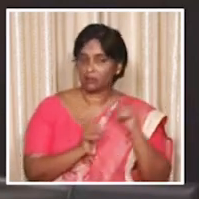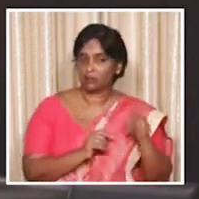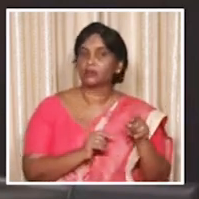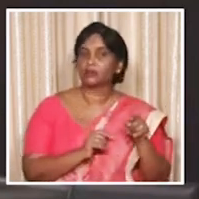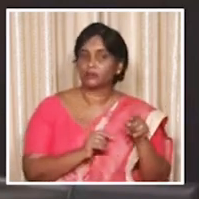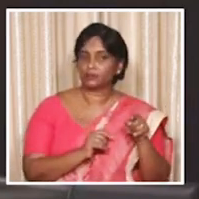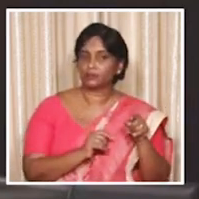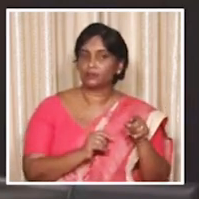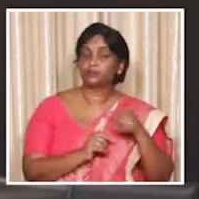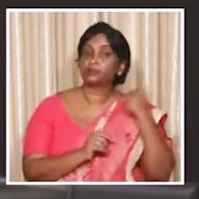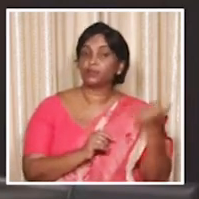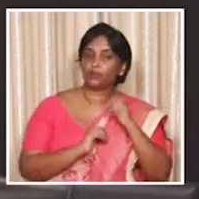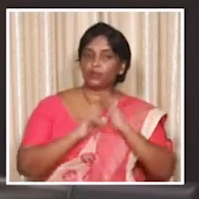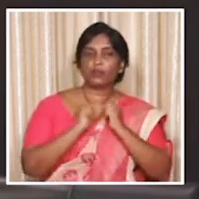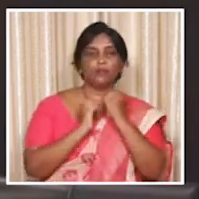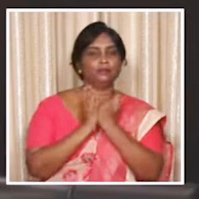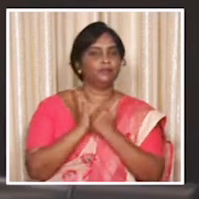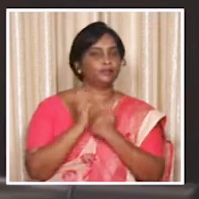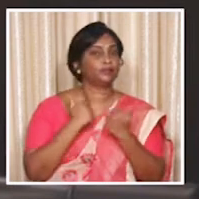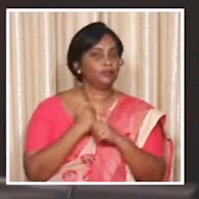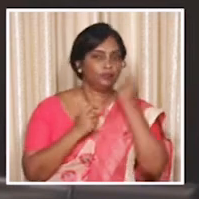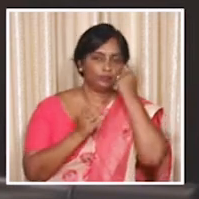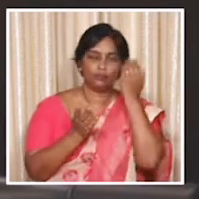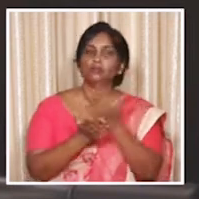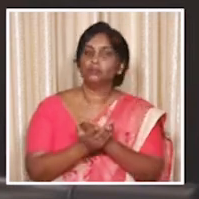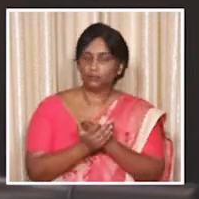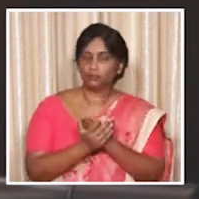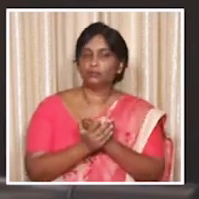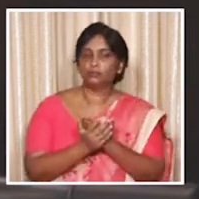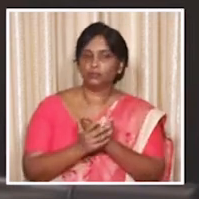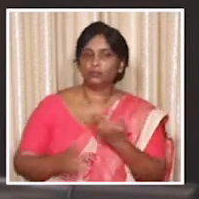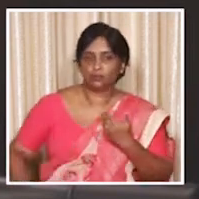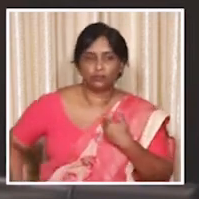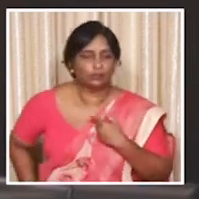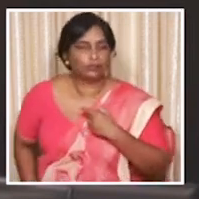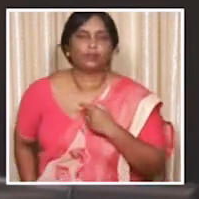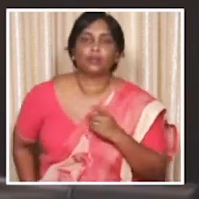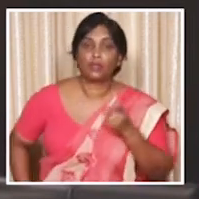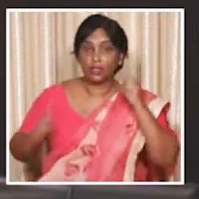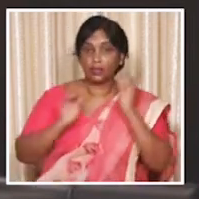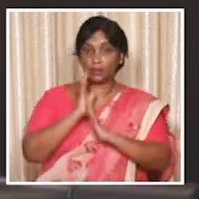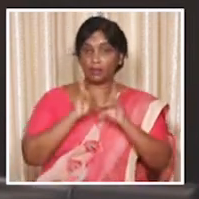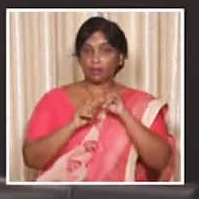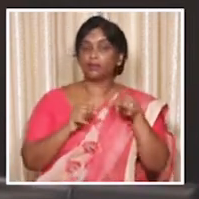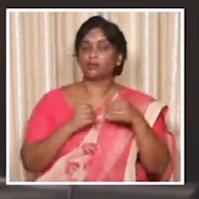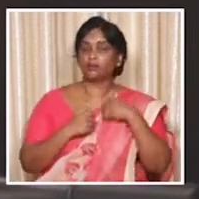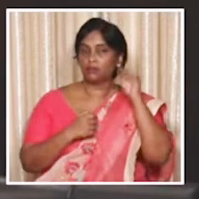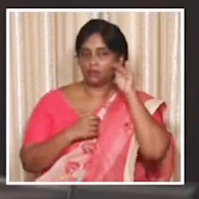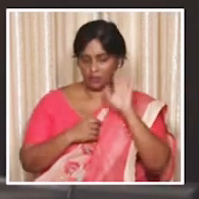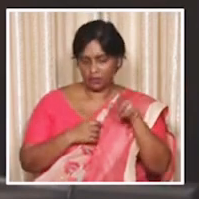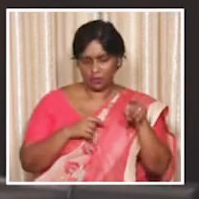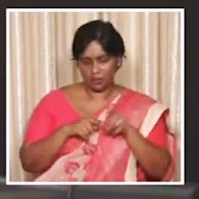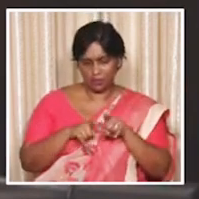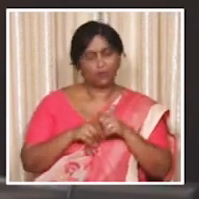මේ අලුත් වැඩපිළිවෙලක් සකස් කරන්න යෝජනා කළේ කියන එක ක්‍රීඩා අමාත්‍යංශයේ නිලධාරීන්ගේ පැත්තෙන් අපට දැනගන්න ලැබුණා. ඒ